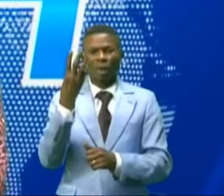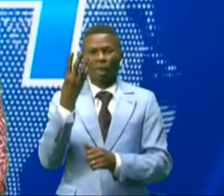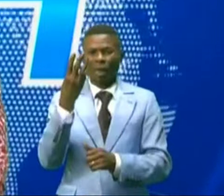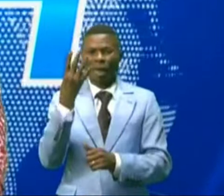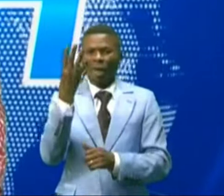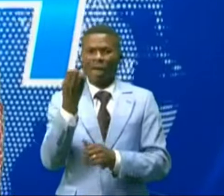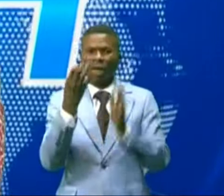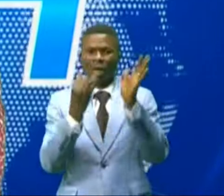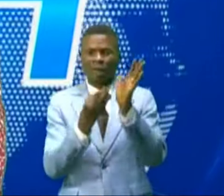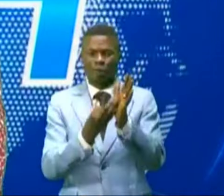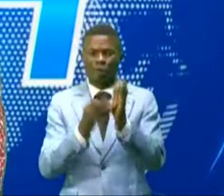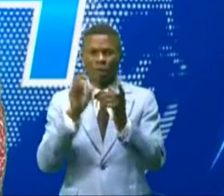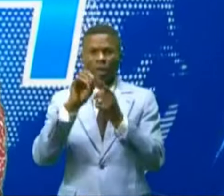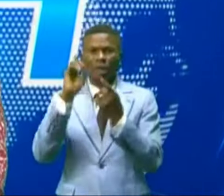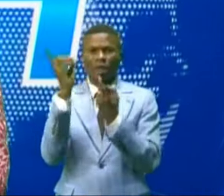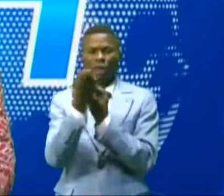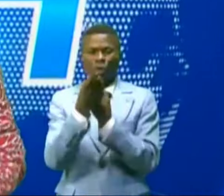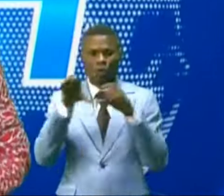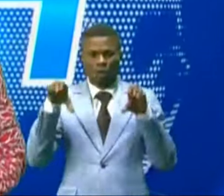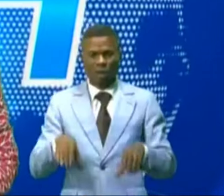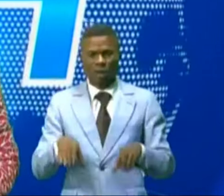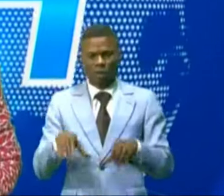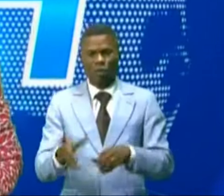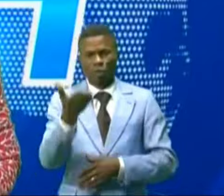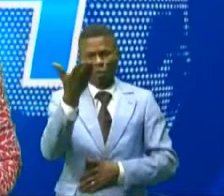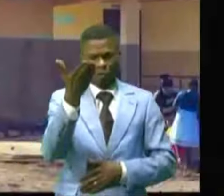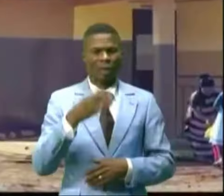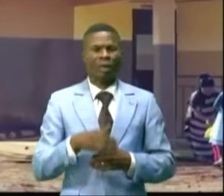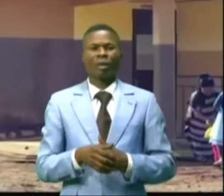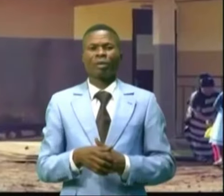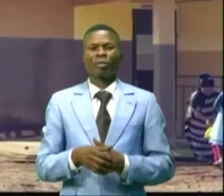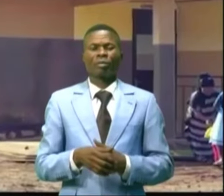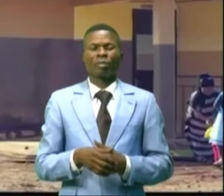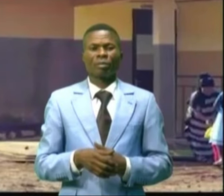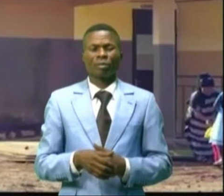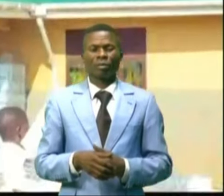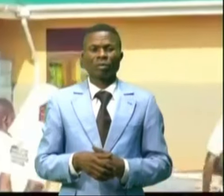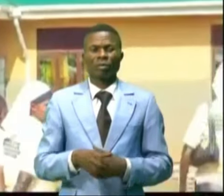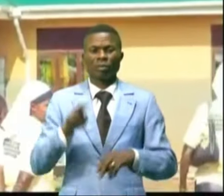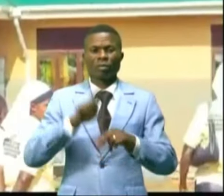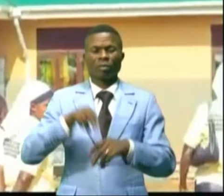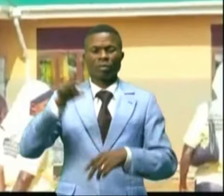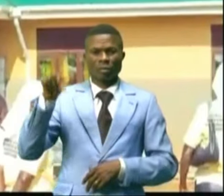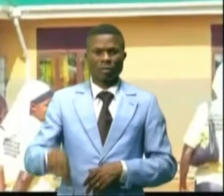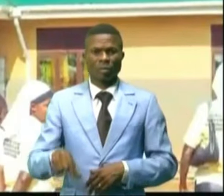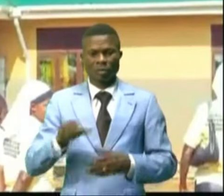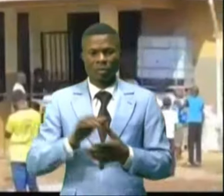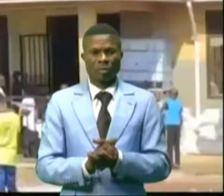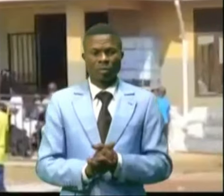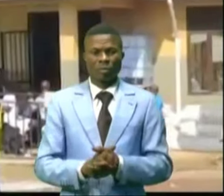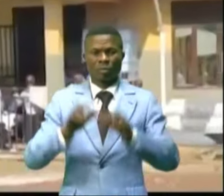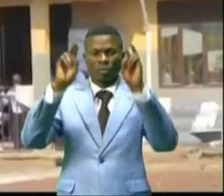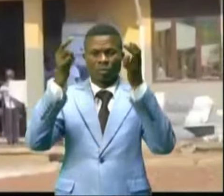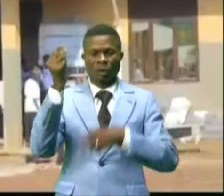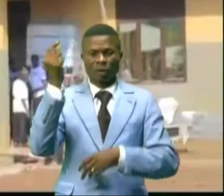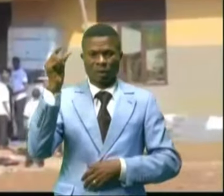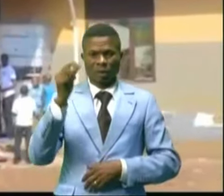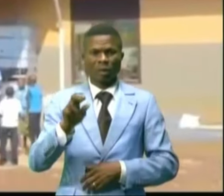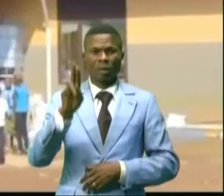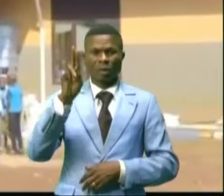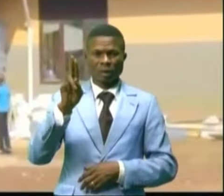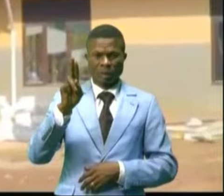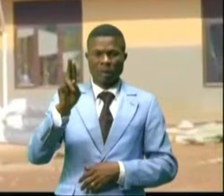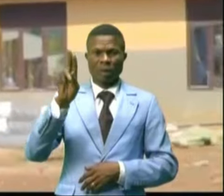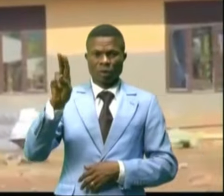de la RDC. Une fois de plus, Nathalie Boula. Situé au quartier d'Ouembe dans la cité minière de Durba, à